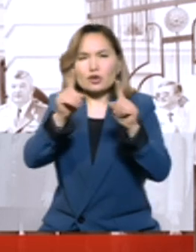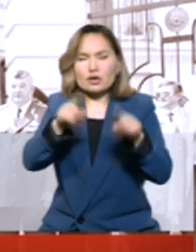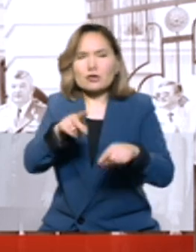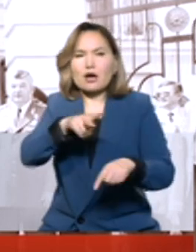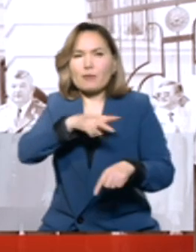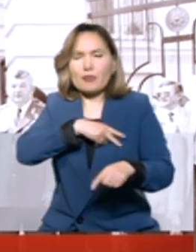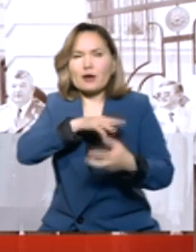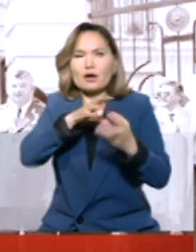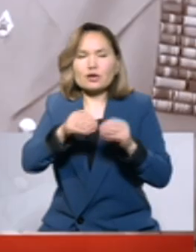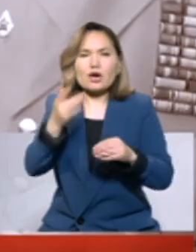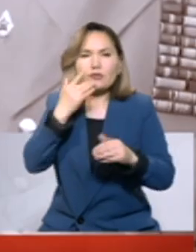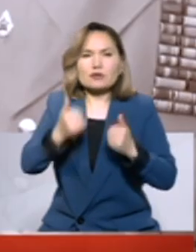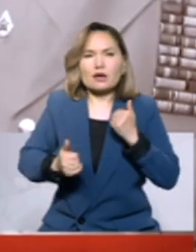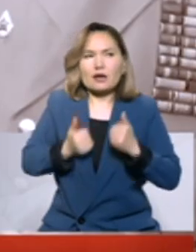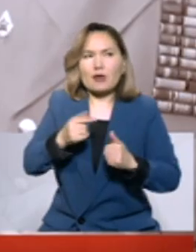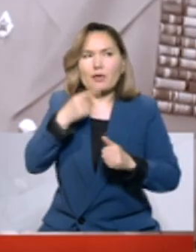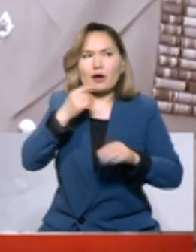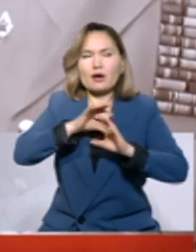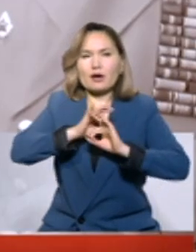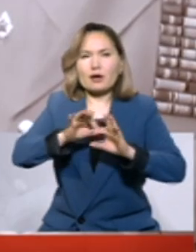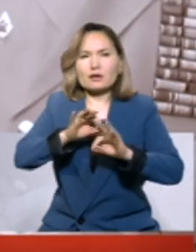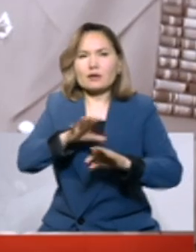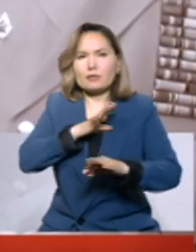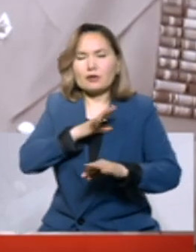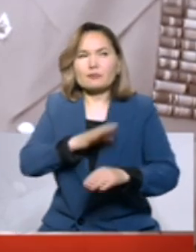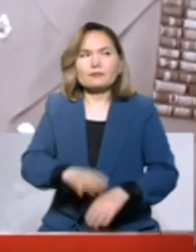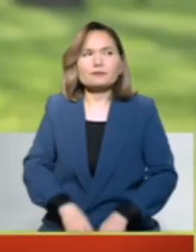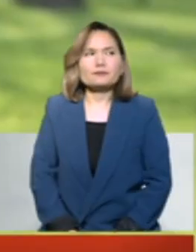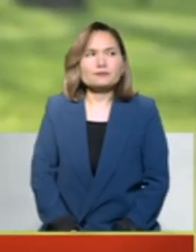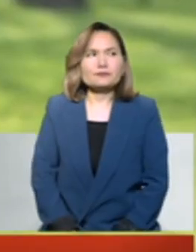соңына дейін зор мақтанышпен кеудесіне тағып жүрді.